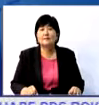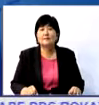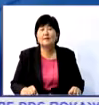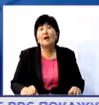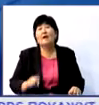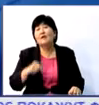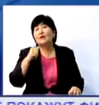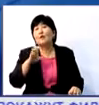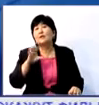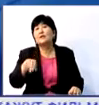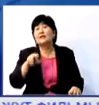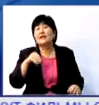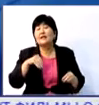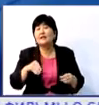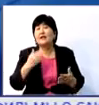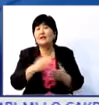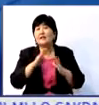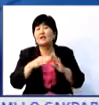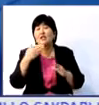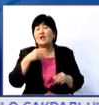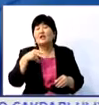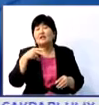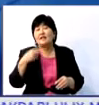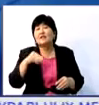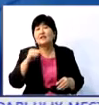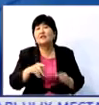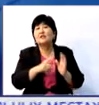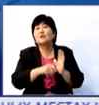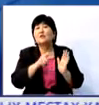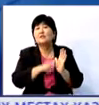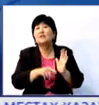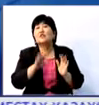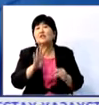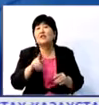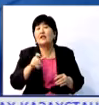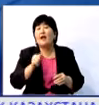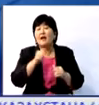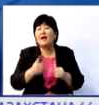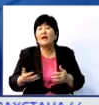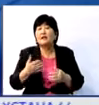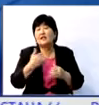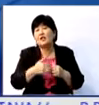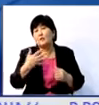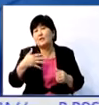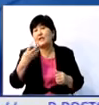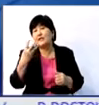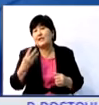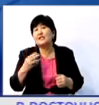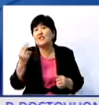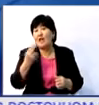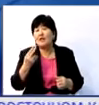В этом году сырдаринские дехкани отвели под рис 20 874 гектара. С каждого из них собрано в среднем по 53